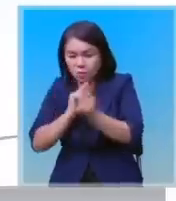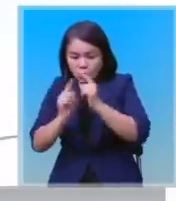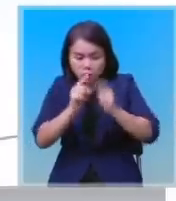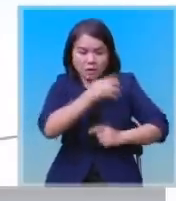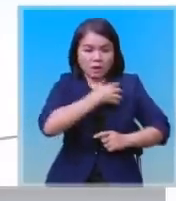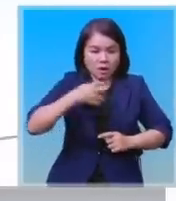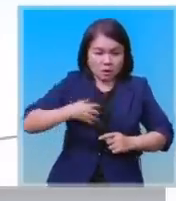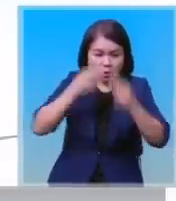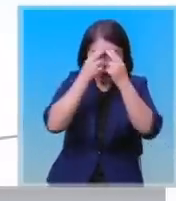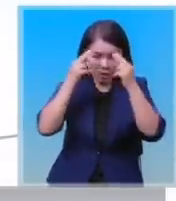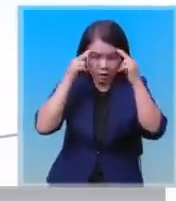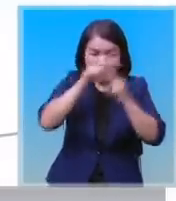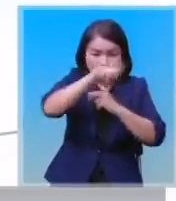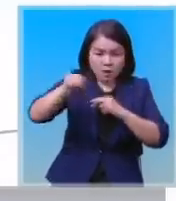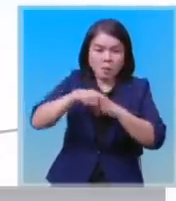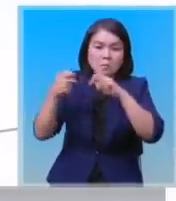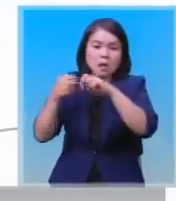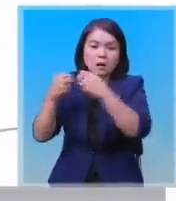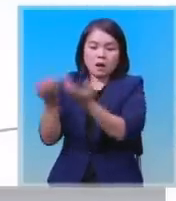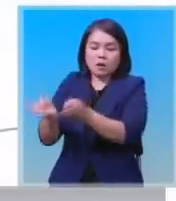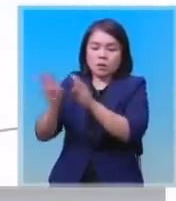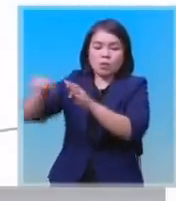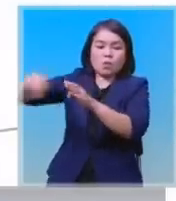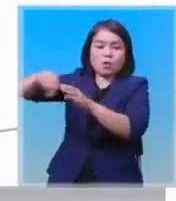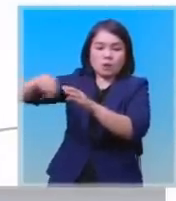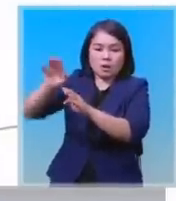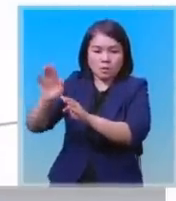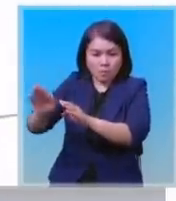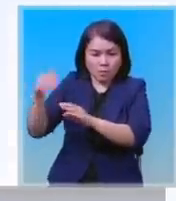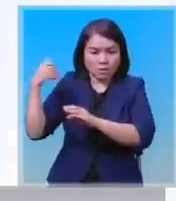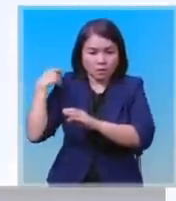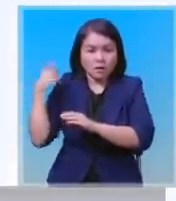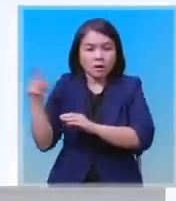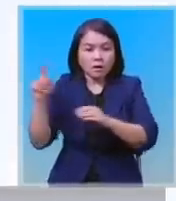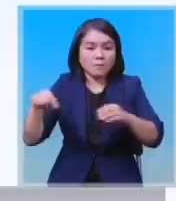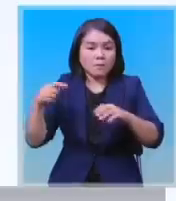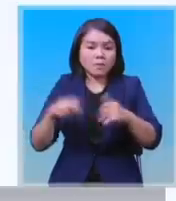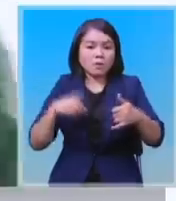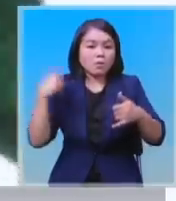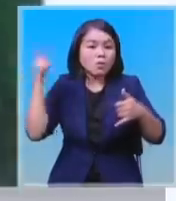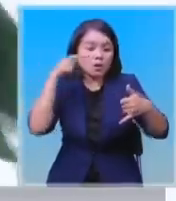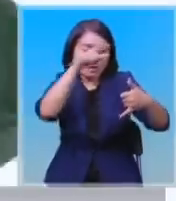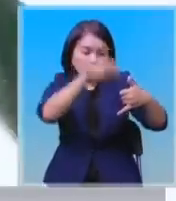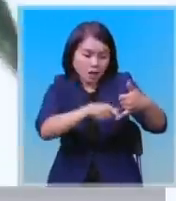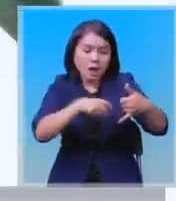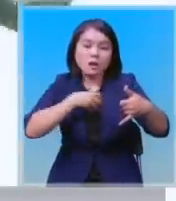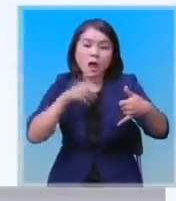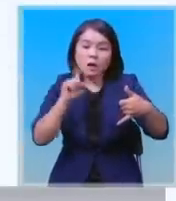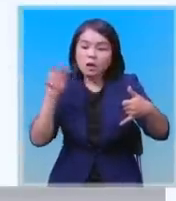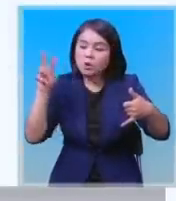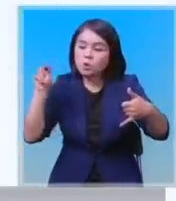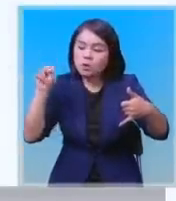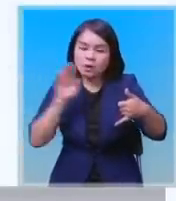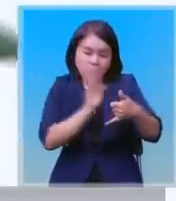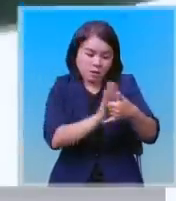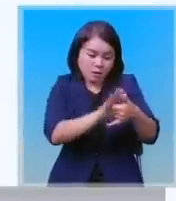ามันเป็นเรื่องที่เกิดขึ้นในครอบครัวต้องจบในครอบครัวและก็เป็นเรื่องของนางสาวราฮาฟที่ต้องการให้ UNHCR ดูแลไ